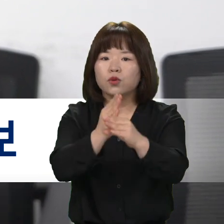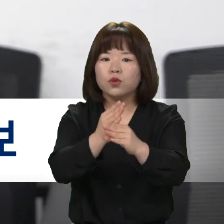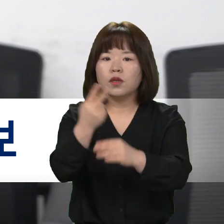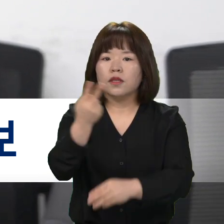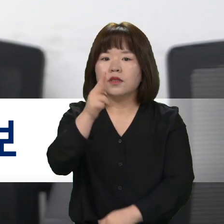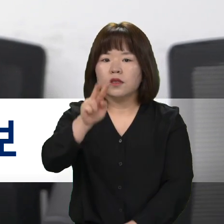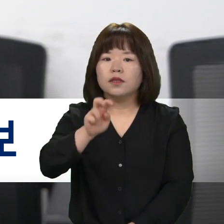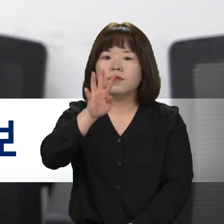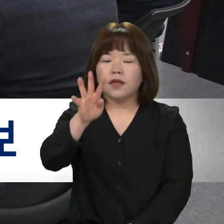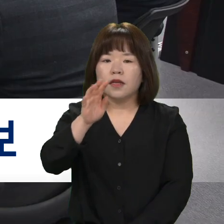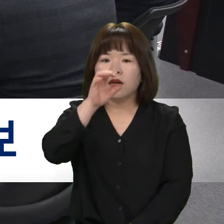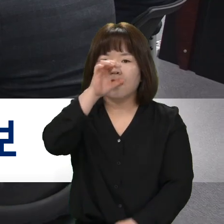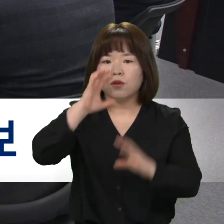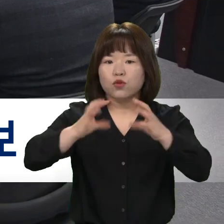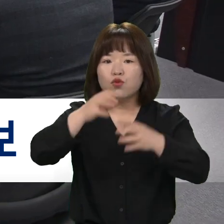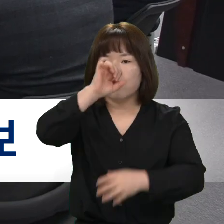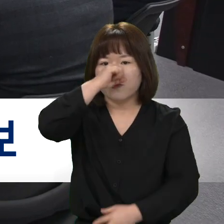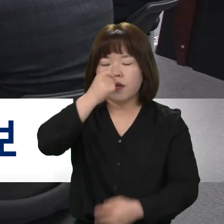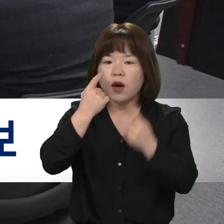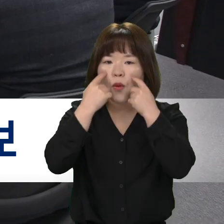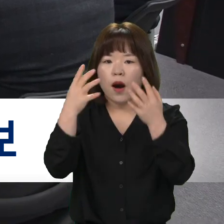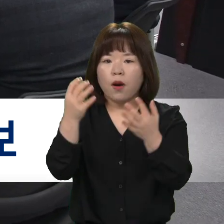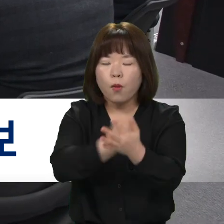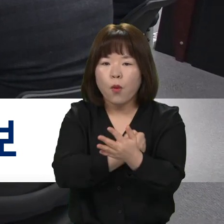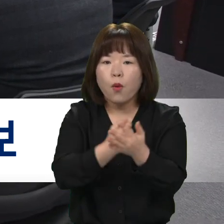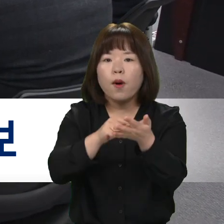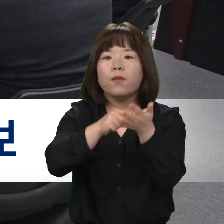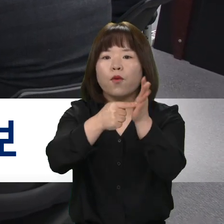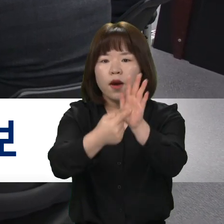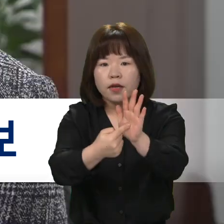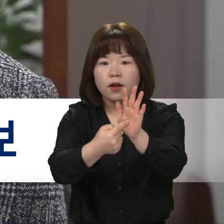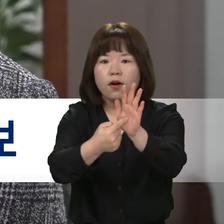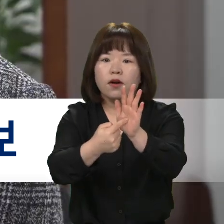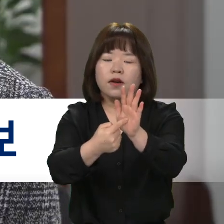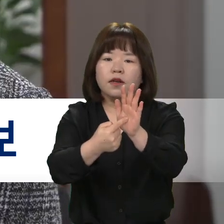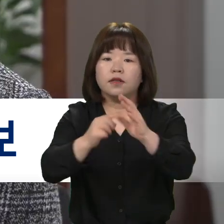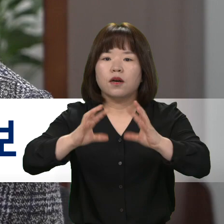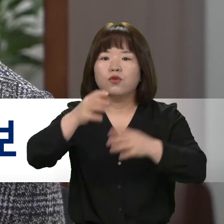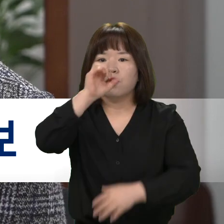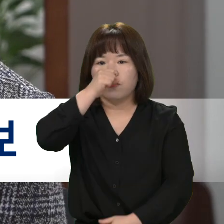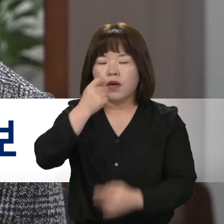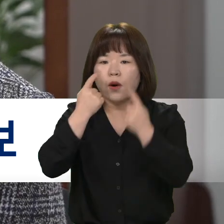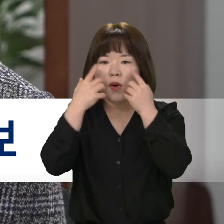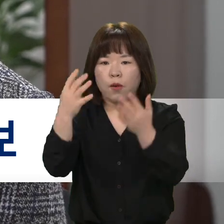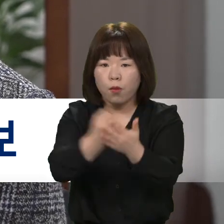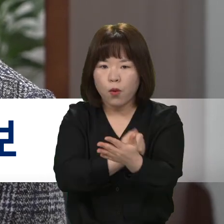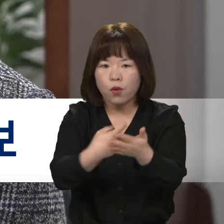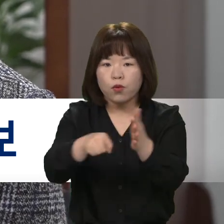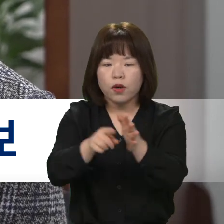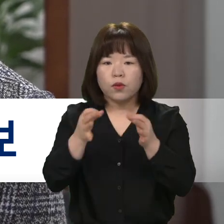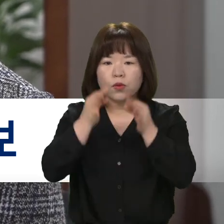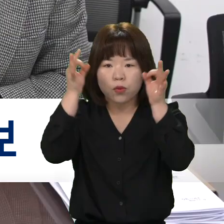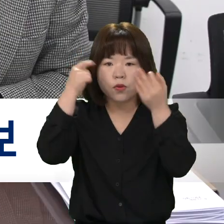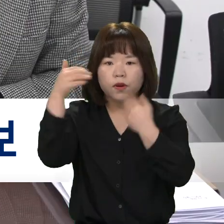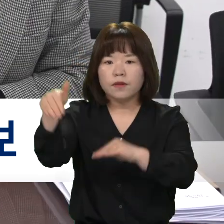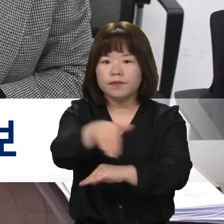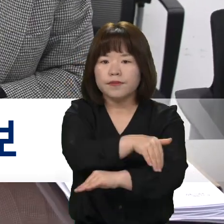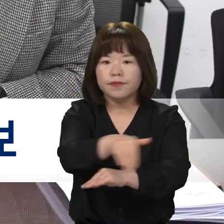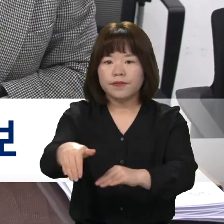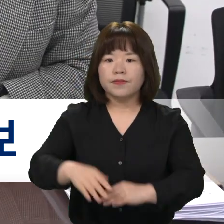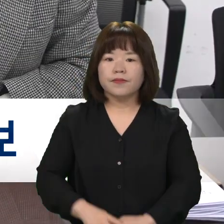중 2024년도 국비 확보 보고회를 갖고 정부 예산 편성 순기에 맞춰 전략적 국비 확보에